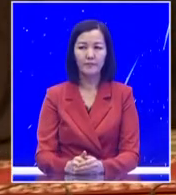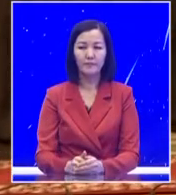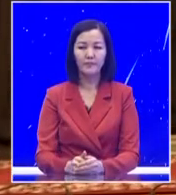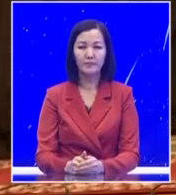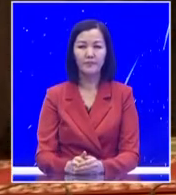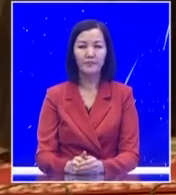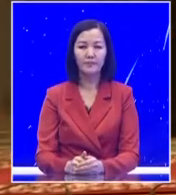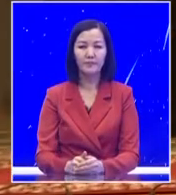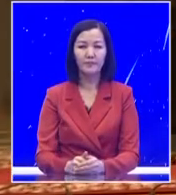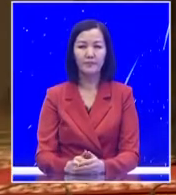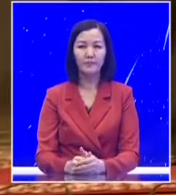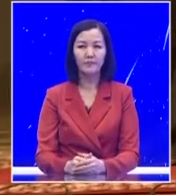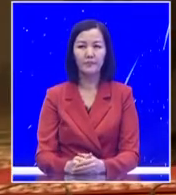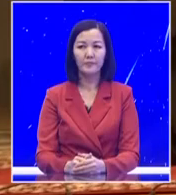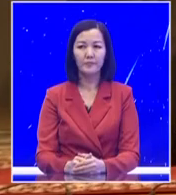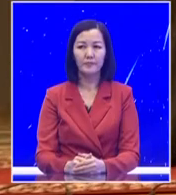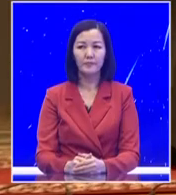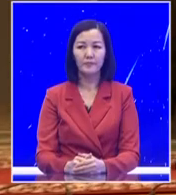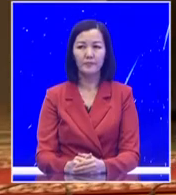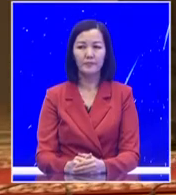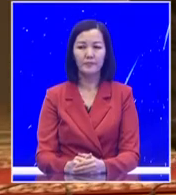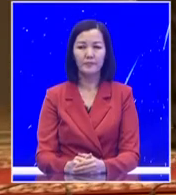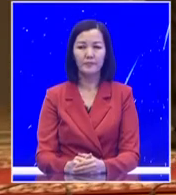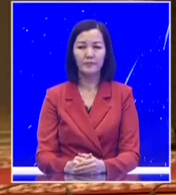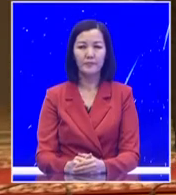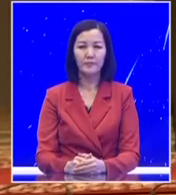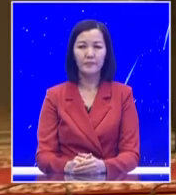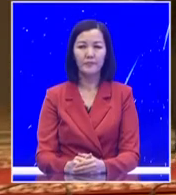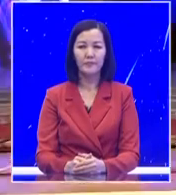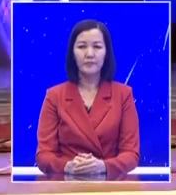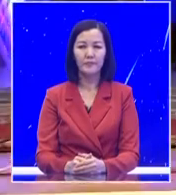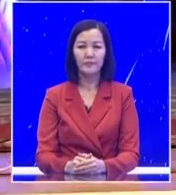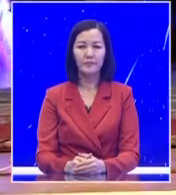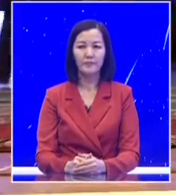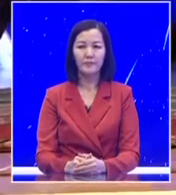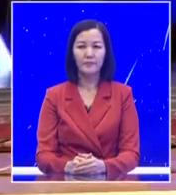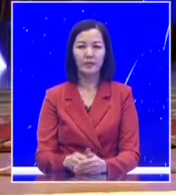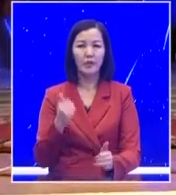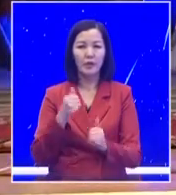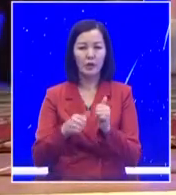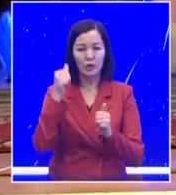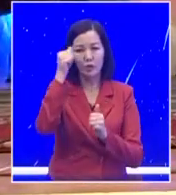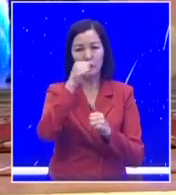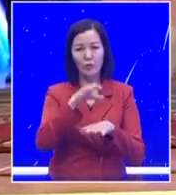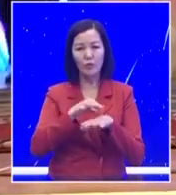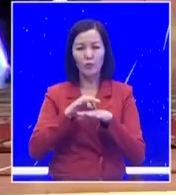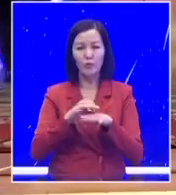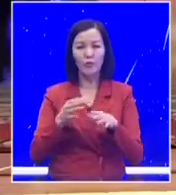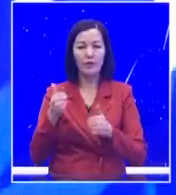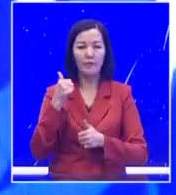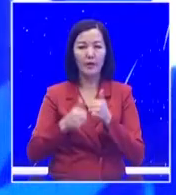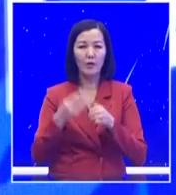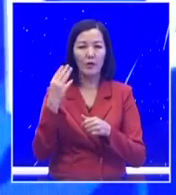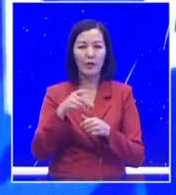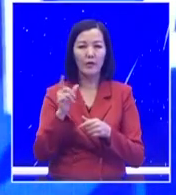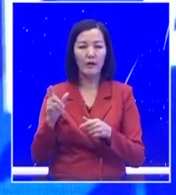бұл өзі бір ендісі ғой. Ездің бәрі, ердің бәрі. Жыл сайын өтетін облыстық байқауға биыл әр өңірден 40-тан